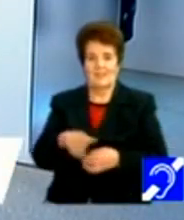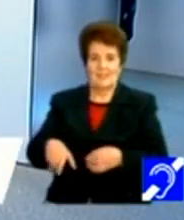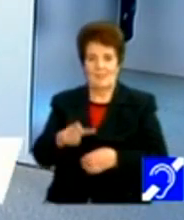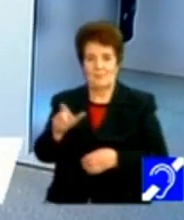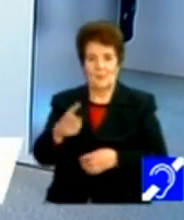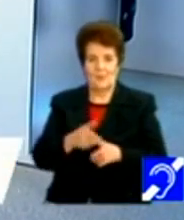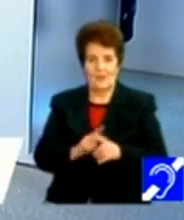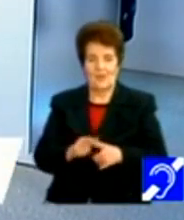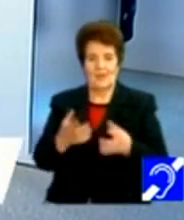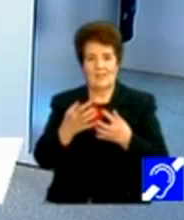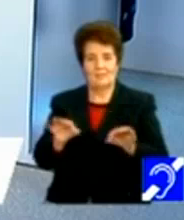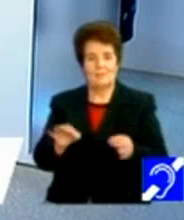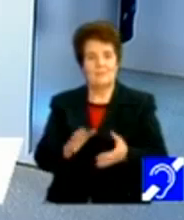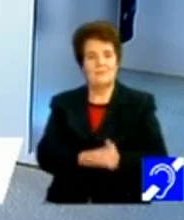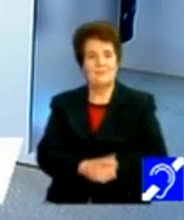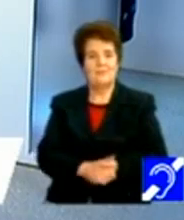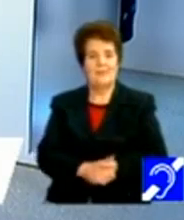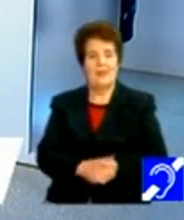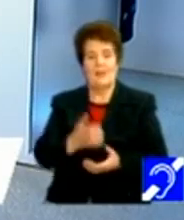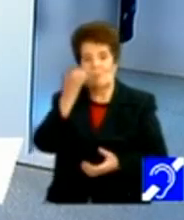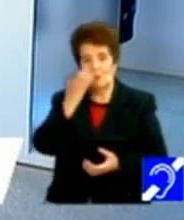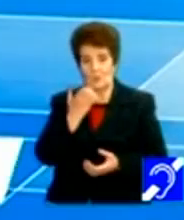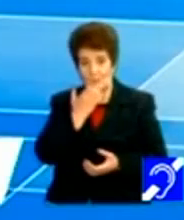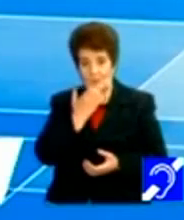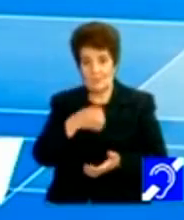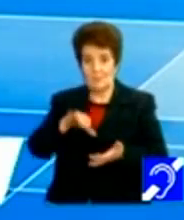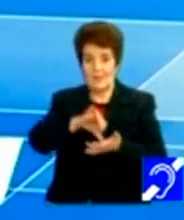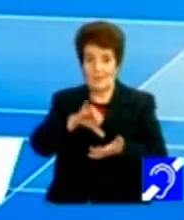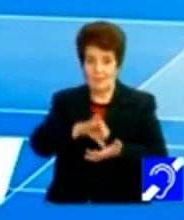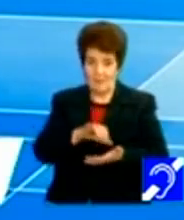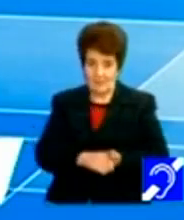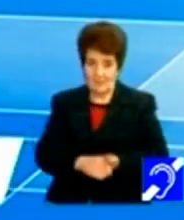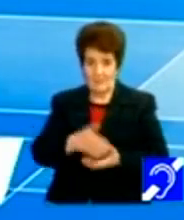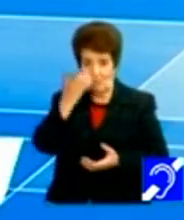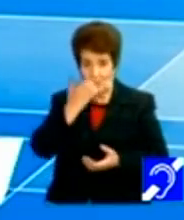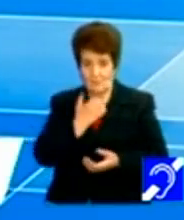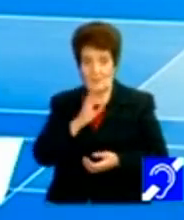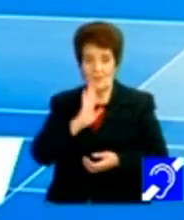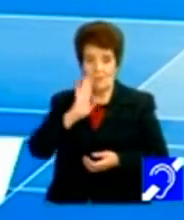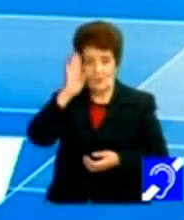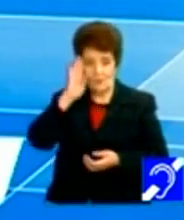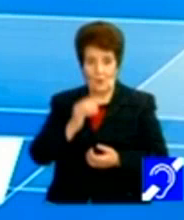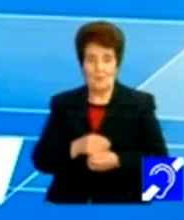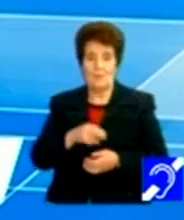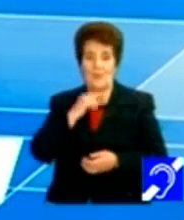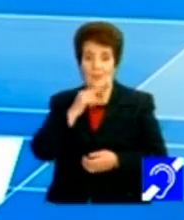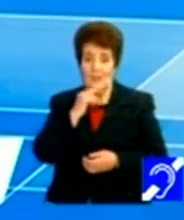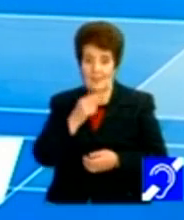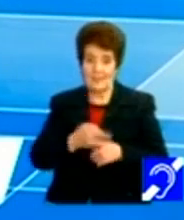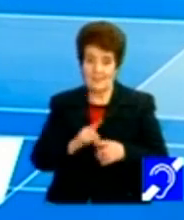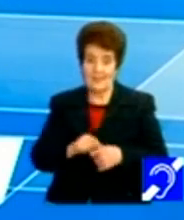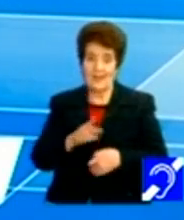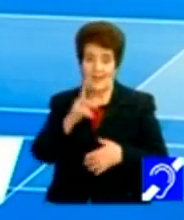fel ca zidul Berlinului. Mulțumesc. Mulțumesc pentru prezența în emisiune, mulțumesc dumneavoastră, doamnelor și domnilor, pentru atenția cu care